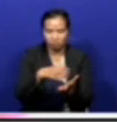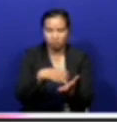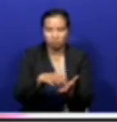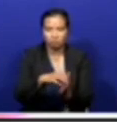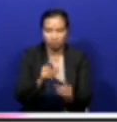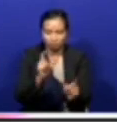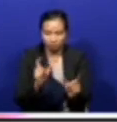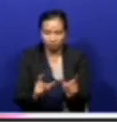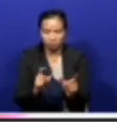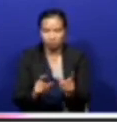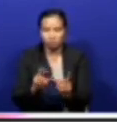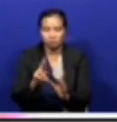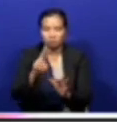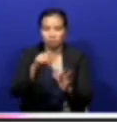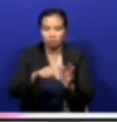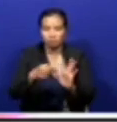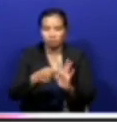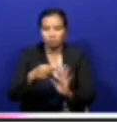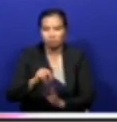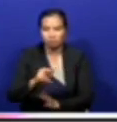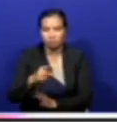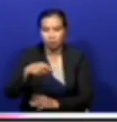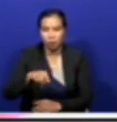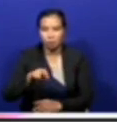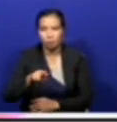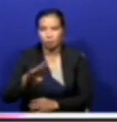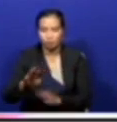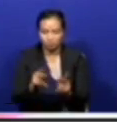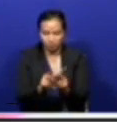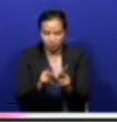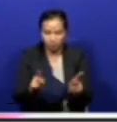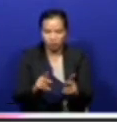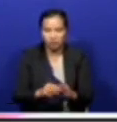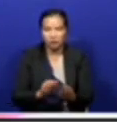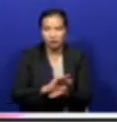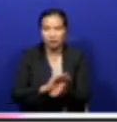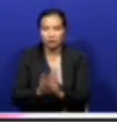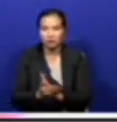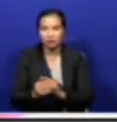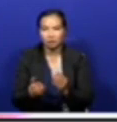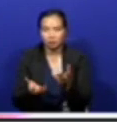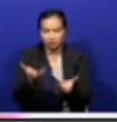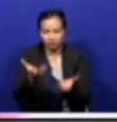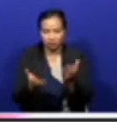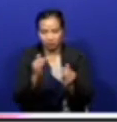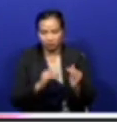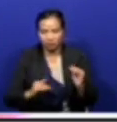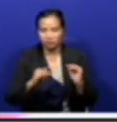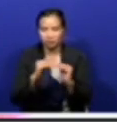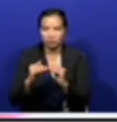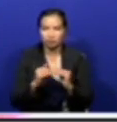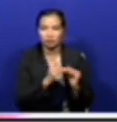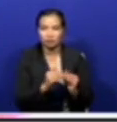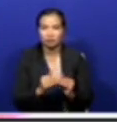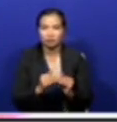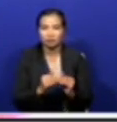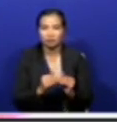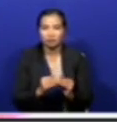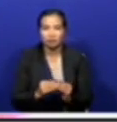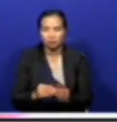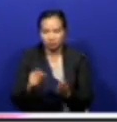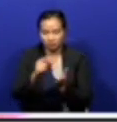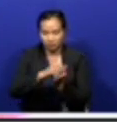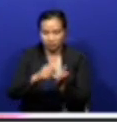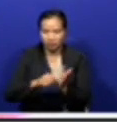ตัวร่างพระราชบัญญัติที่คณะกรรมการปฏิรูปประเทศด้านกระบวนการยุติธรรมก็ได้ดำเนินการยกร่างขึ้นมาด้วยนะ